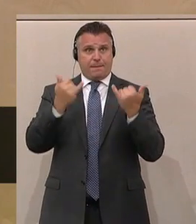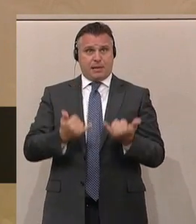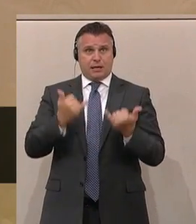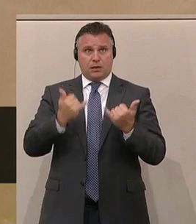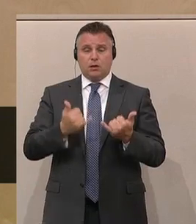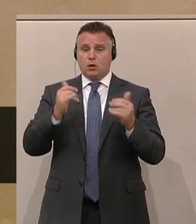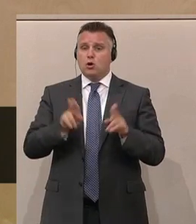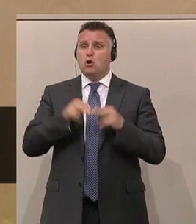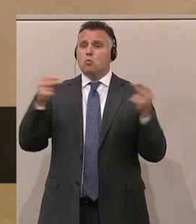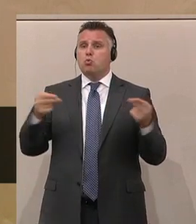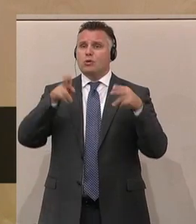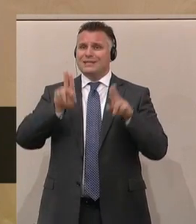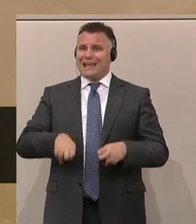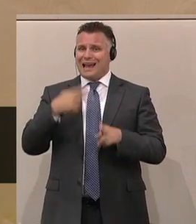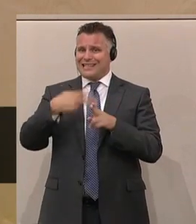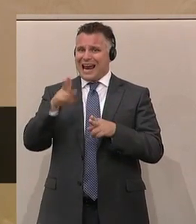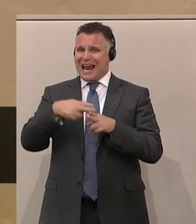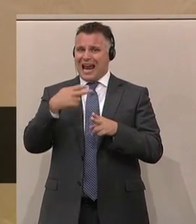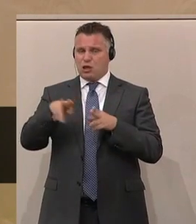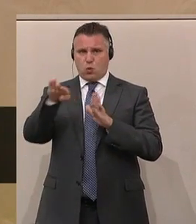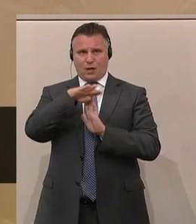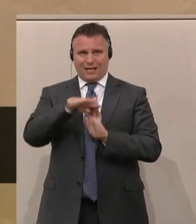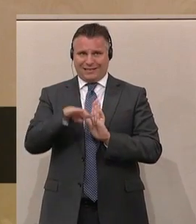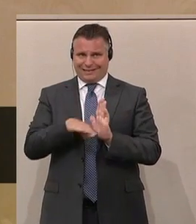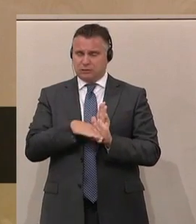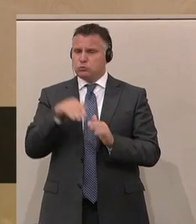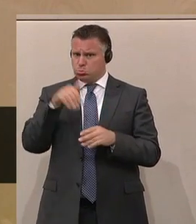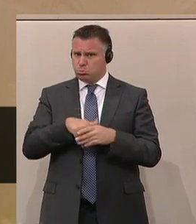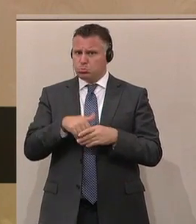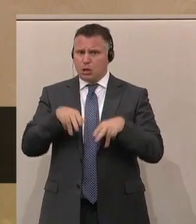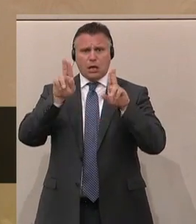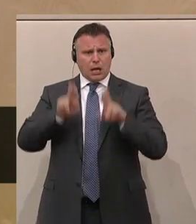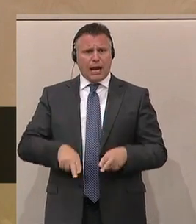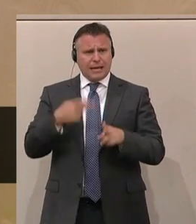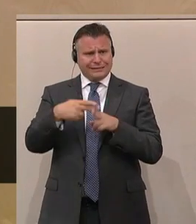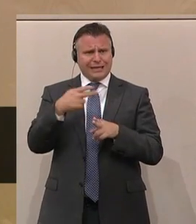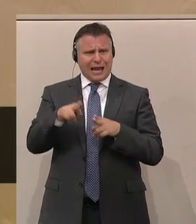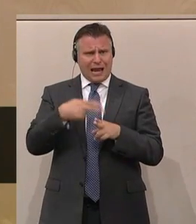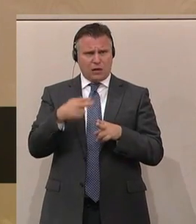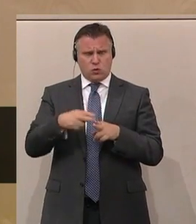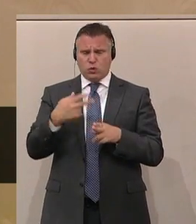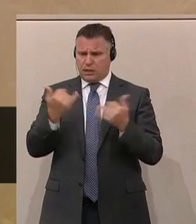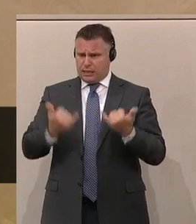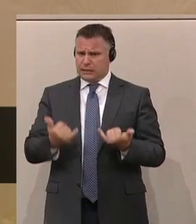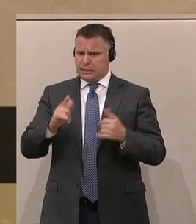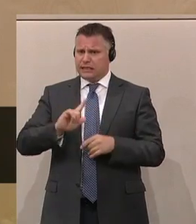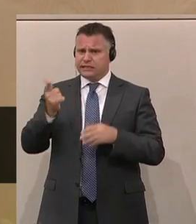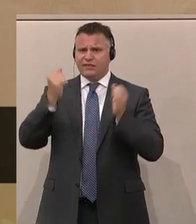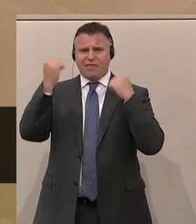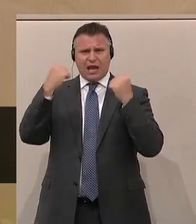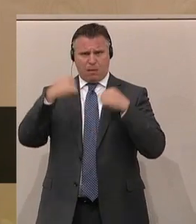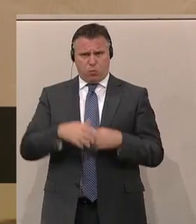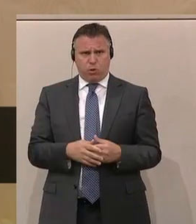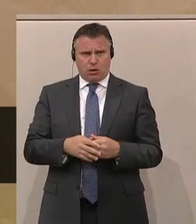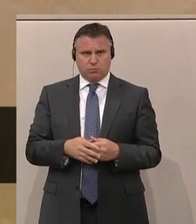zweiten Bundesrechtsbereinigungsgesetzes, versteht man die größte Rechtsbereinigung in der Zweiten Republik. Und es ist dies ein